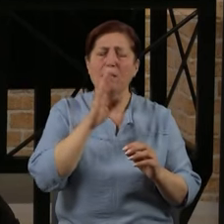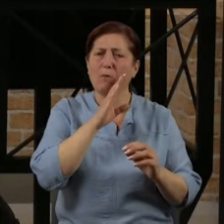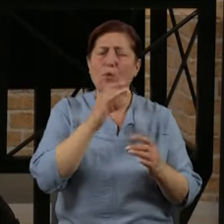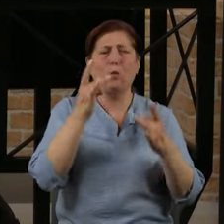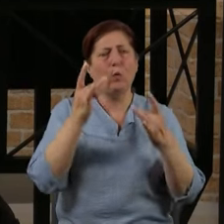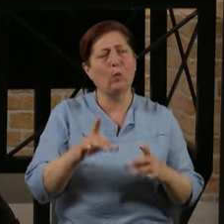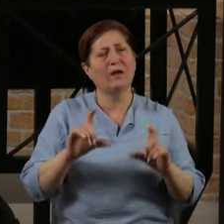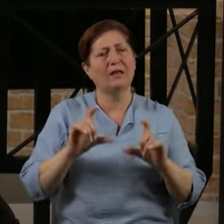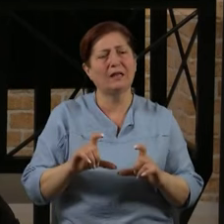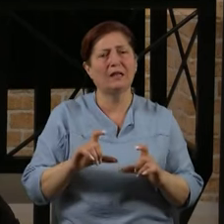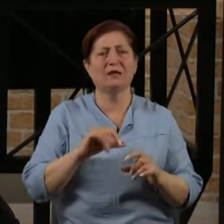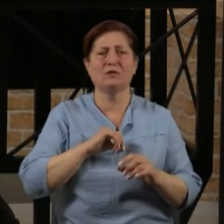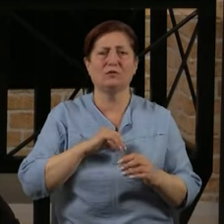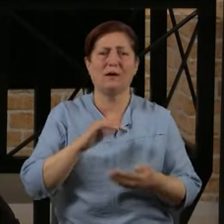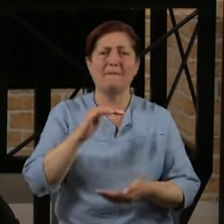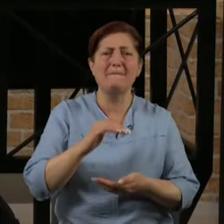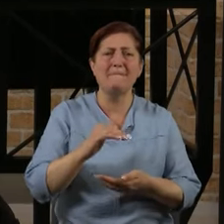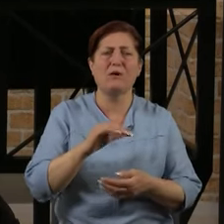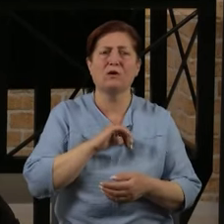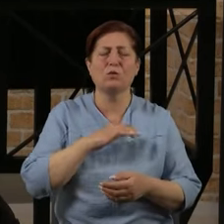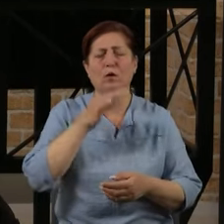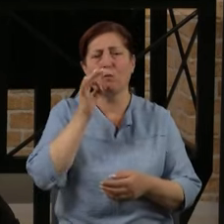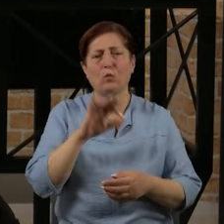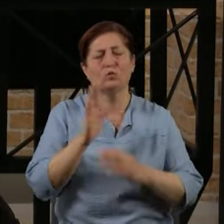գրկին, մուշմուշ քնել է մանկիկս անդոր, և